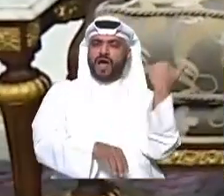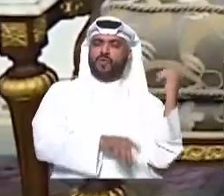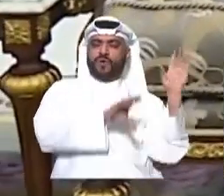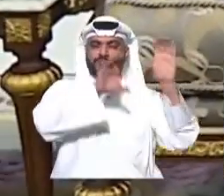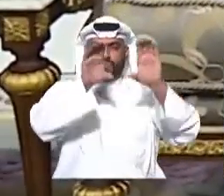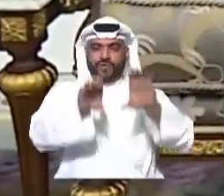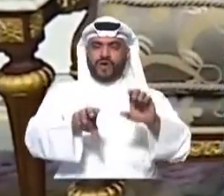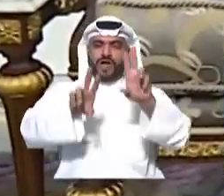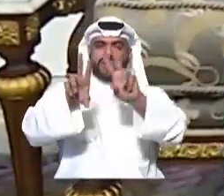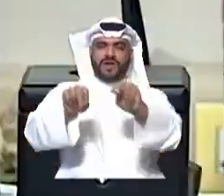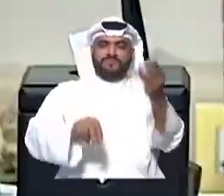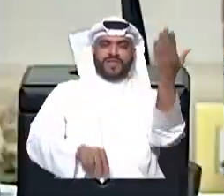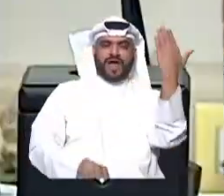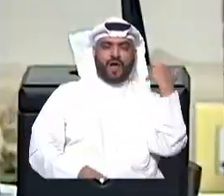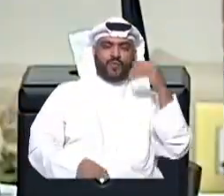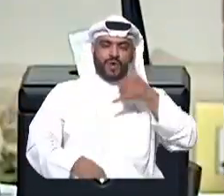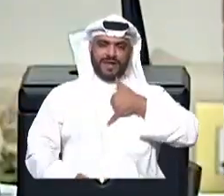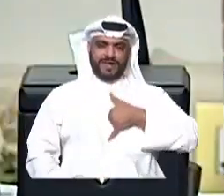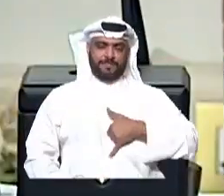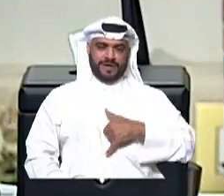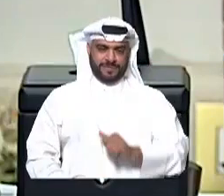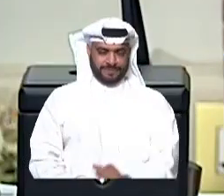الذي عهدناه.